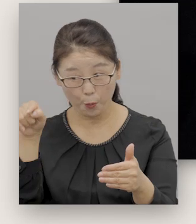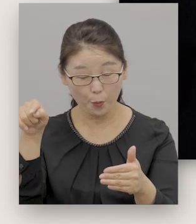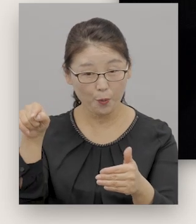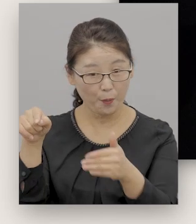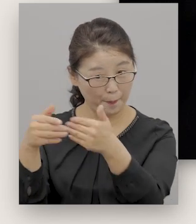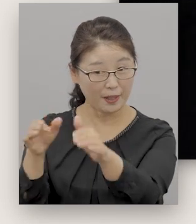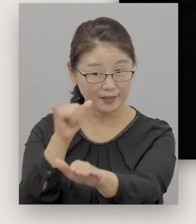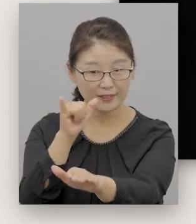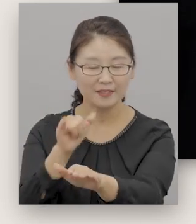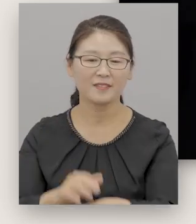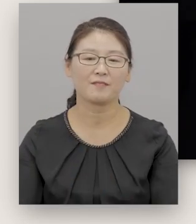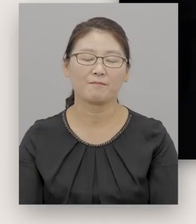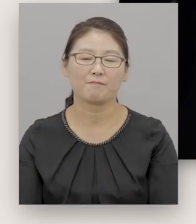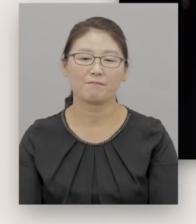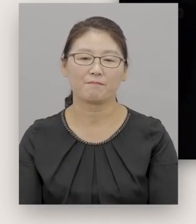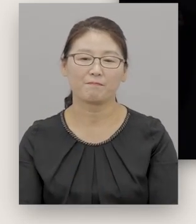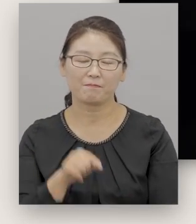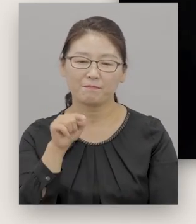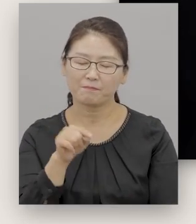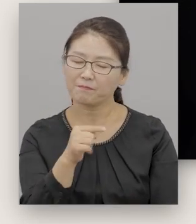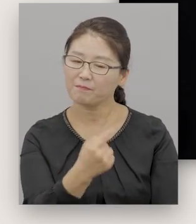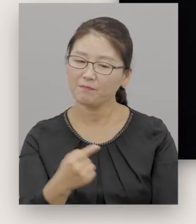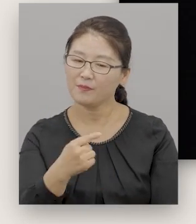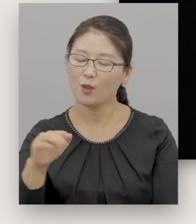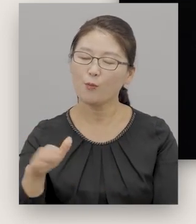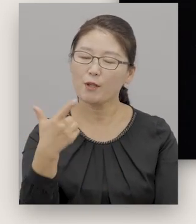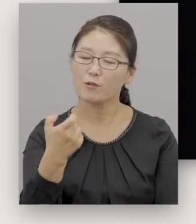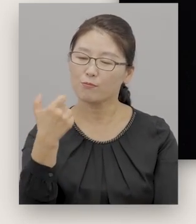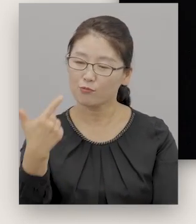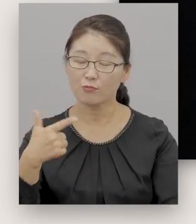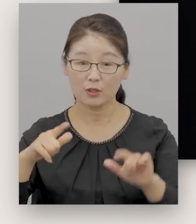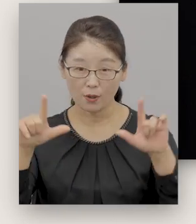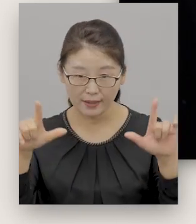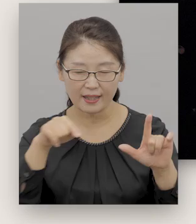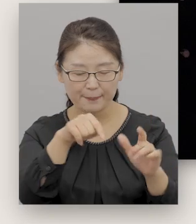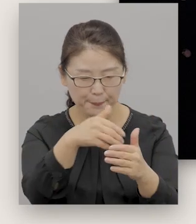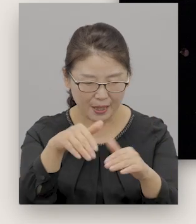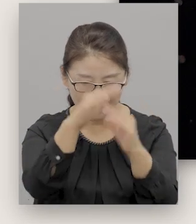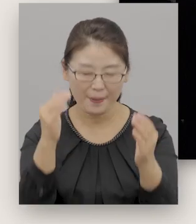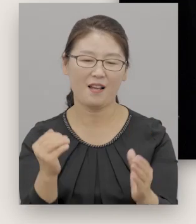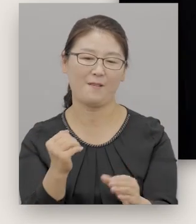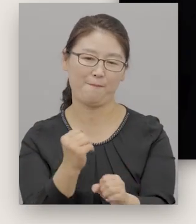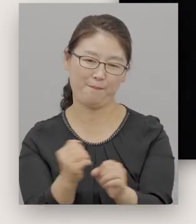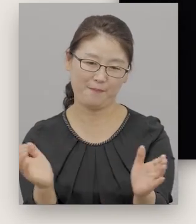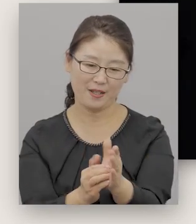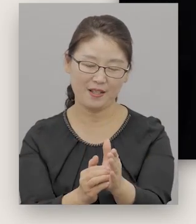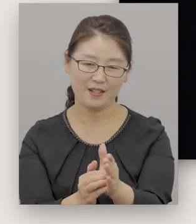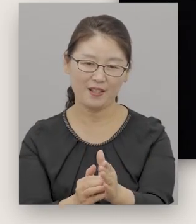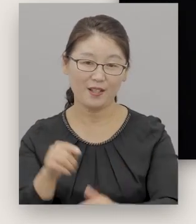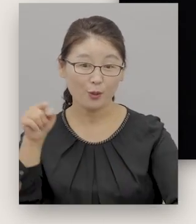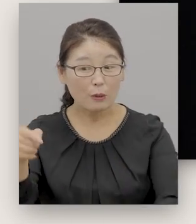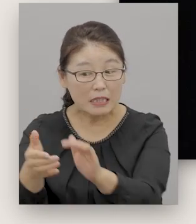자세하게 보실 수 있으신데요. 이 작업을 66년에 마무리를 하게 됩니다. 그리고 윌리엄